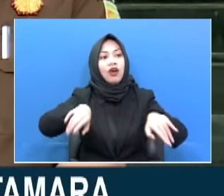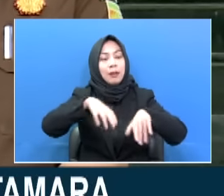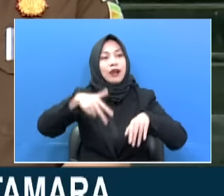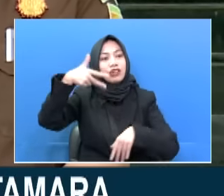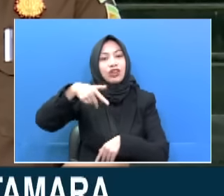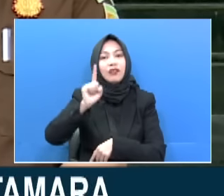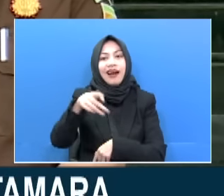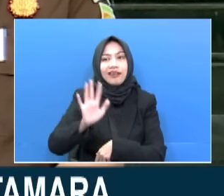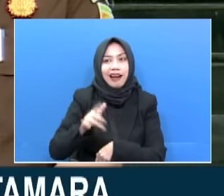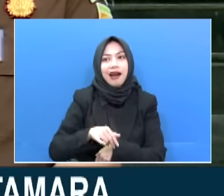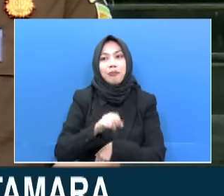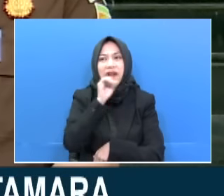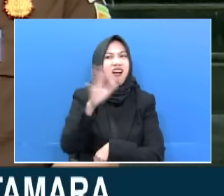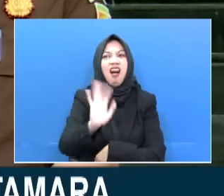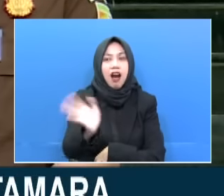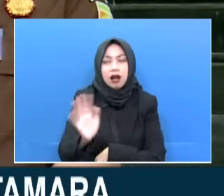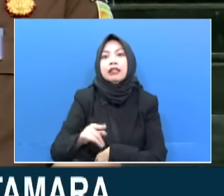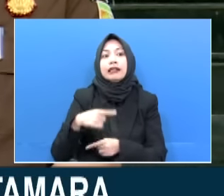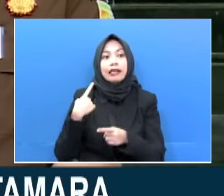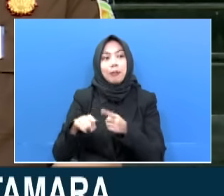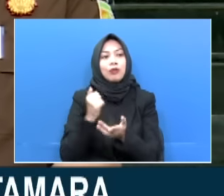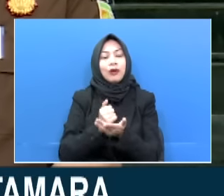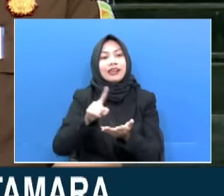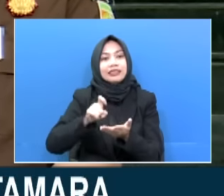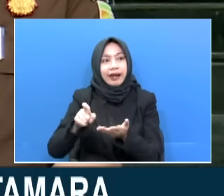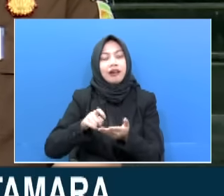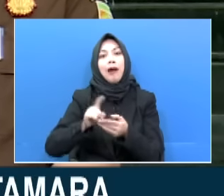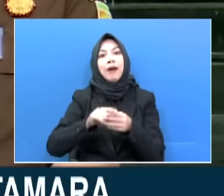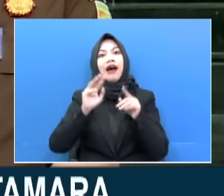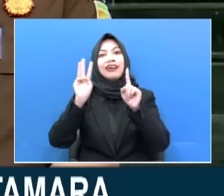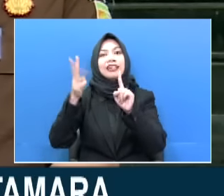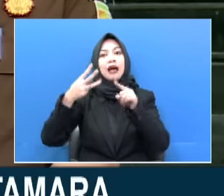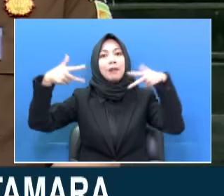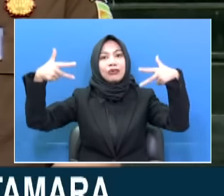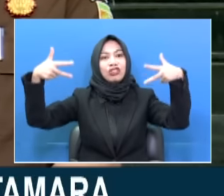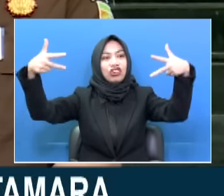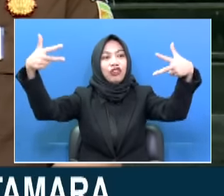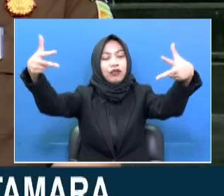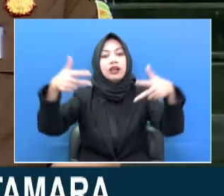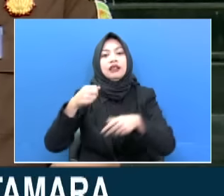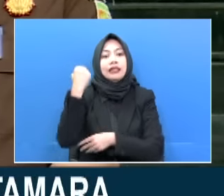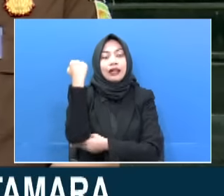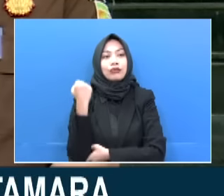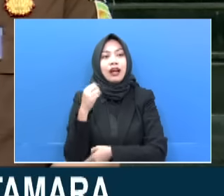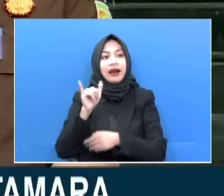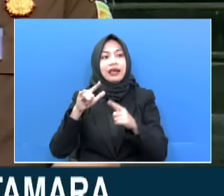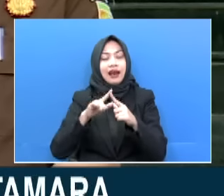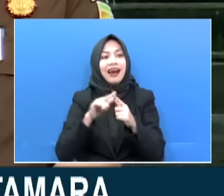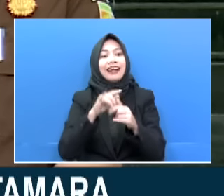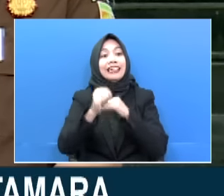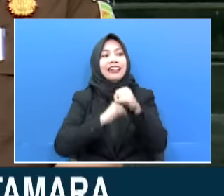13 yaitu pada jam 15.11 tersangka ya membbrowing dan